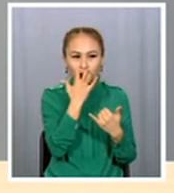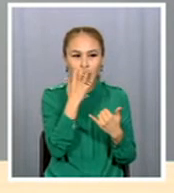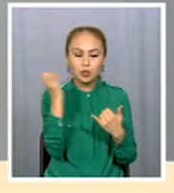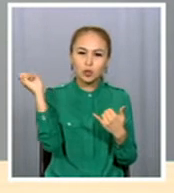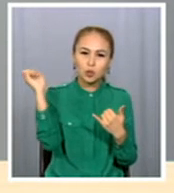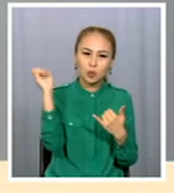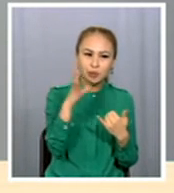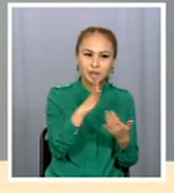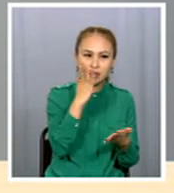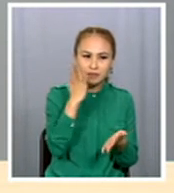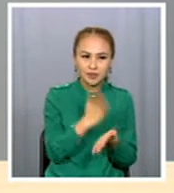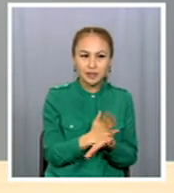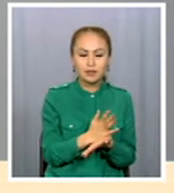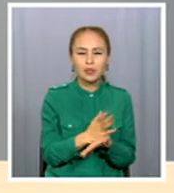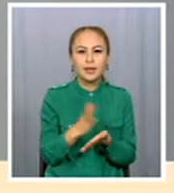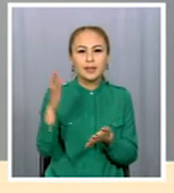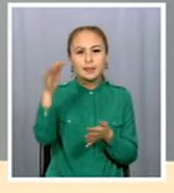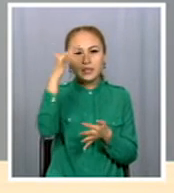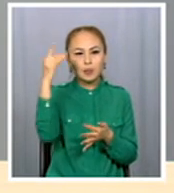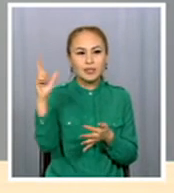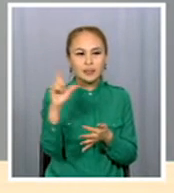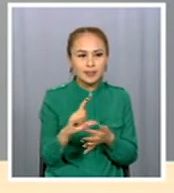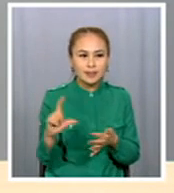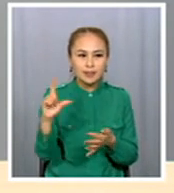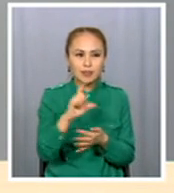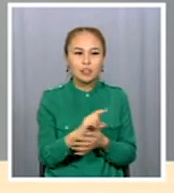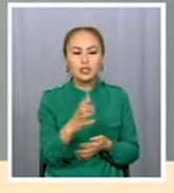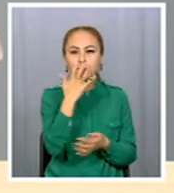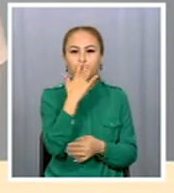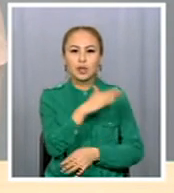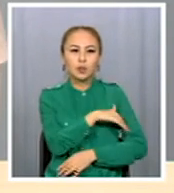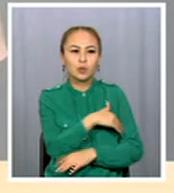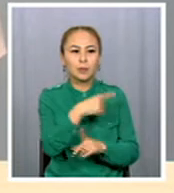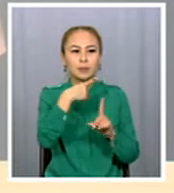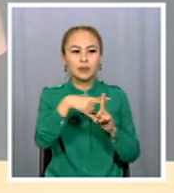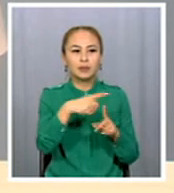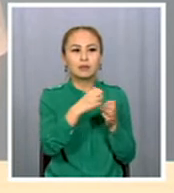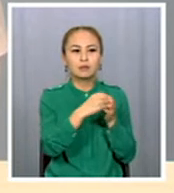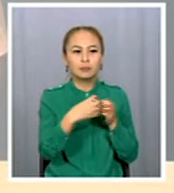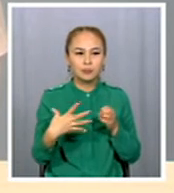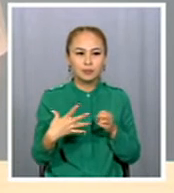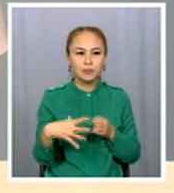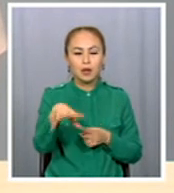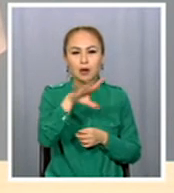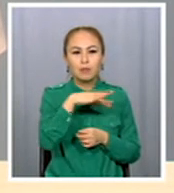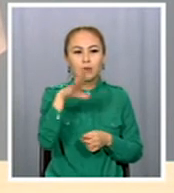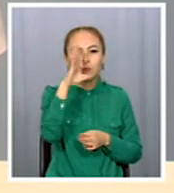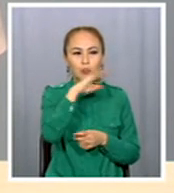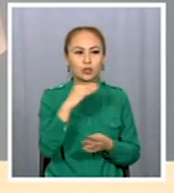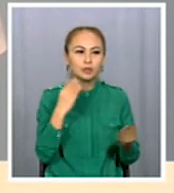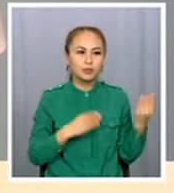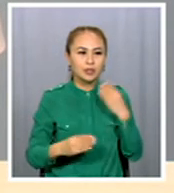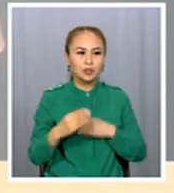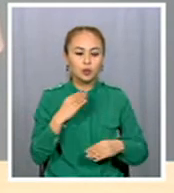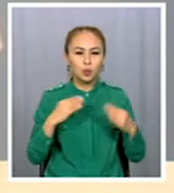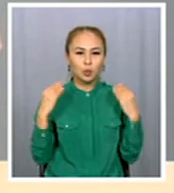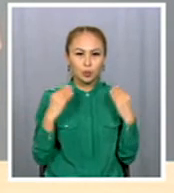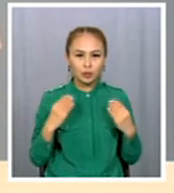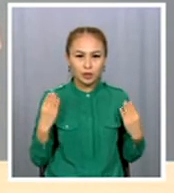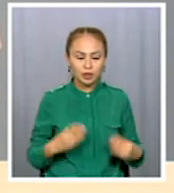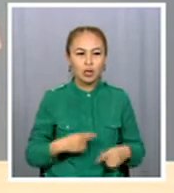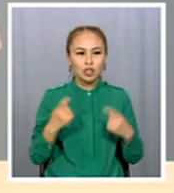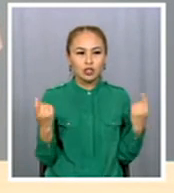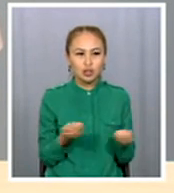теплая, солнце светит, небо синее, температура плюс 15. Мы можем носить